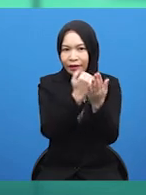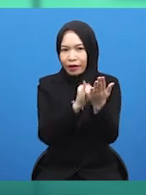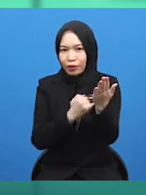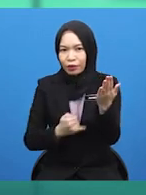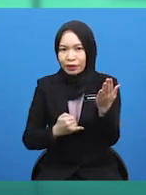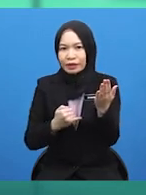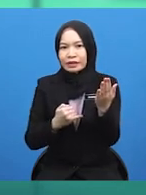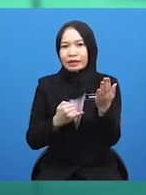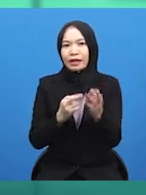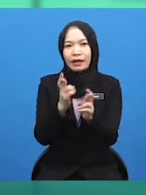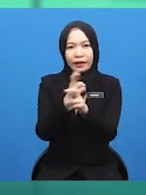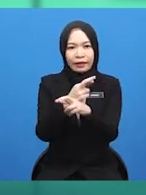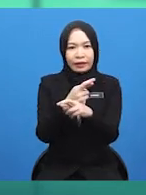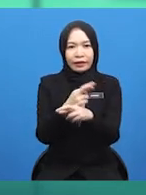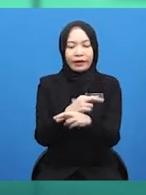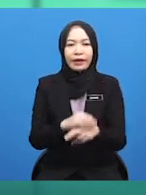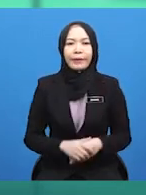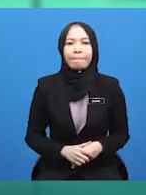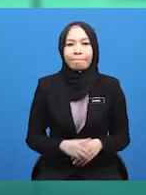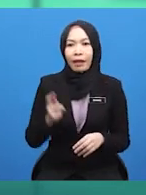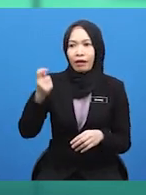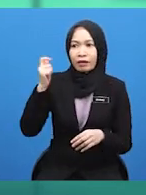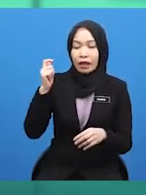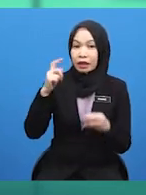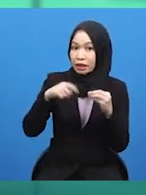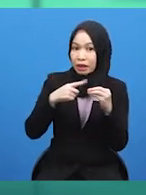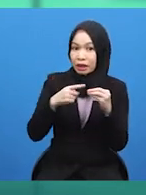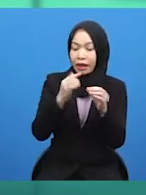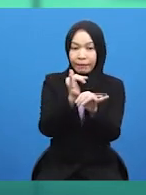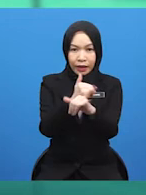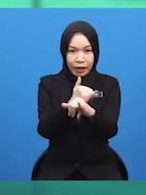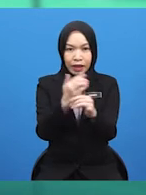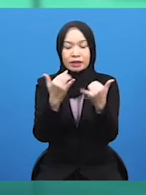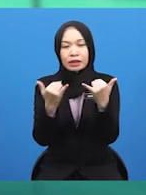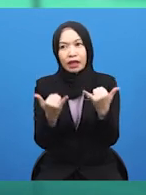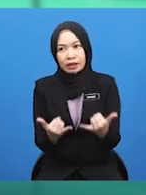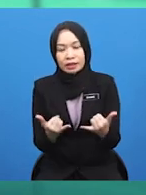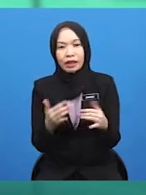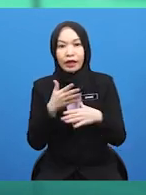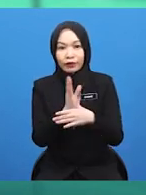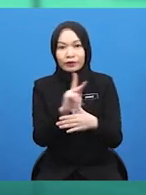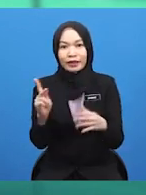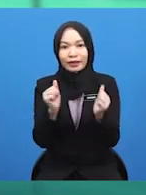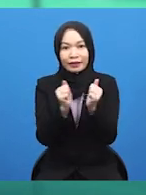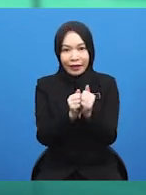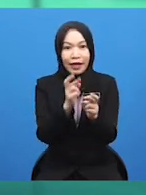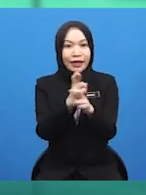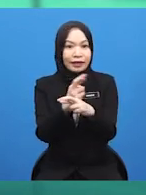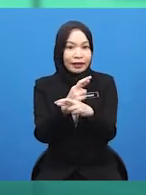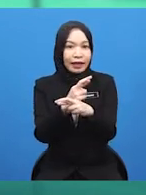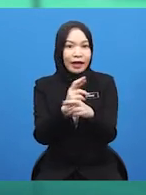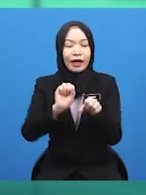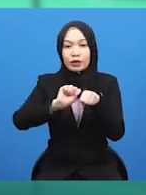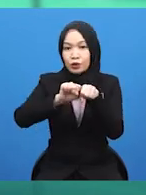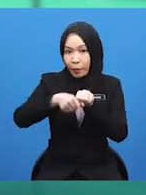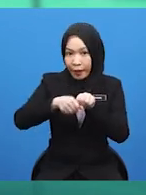lukisan pengkaryaan. Kali ini kita mendalami pula lukisan perekaan supaya pelajar-pelajar di luar sana akan dapat lebih